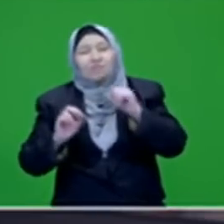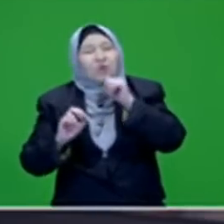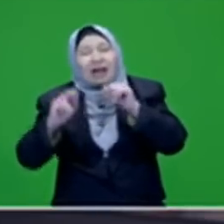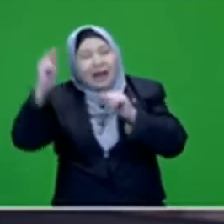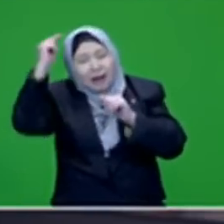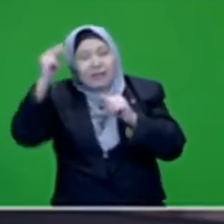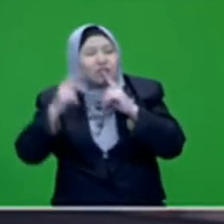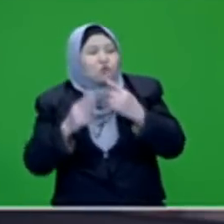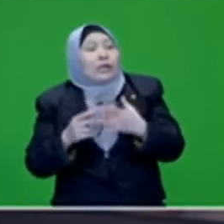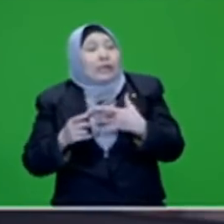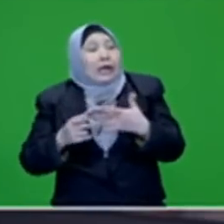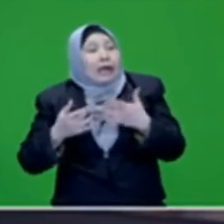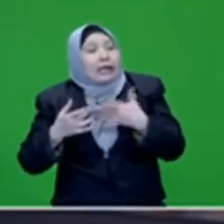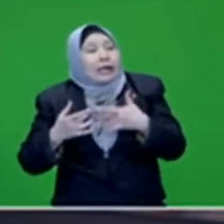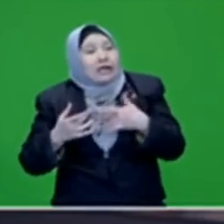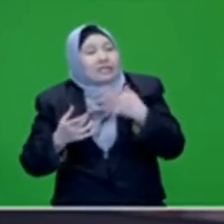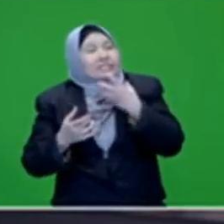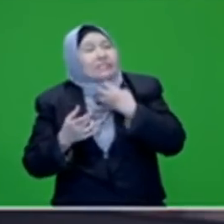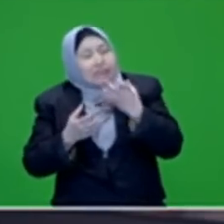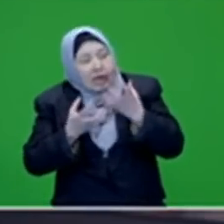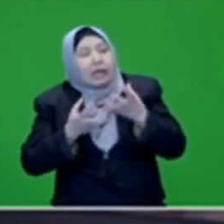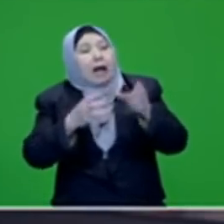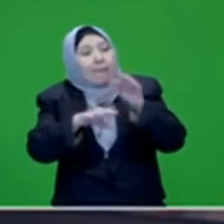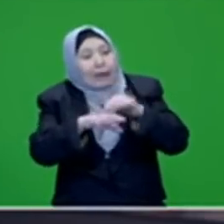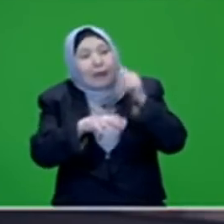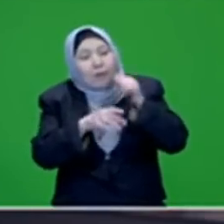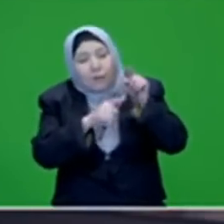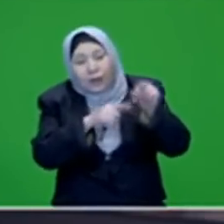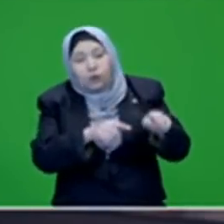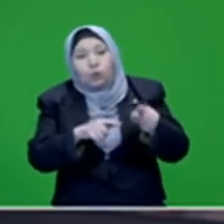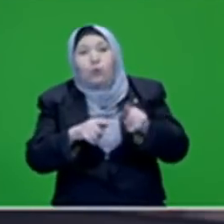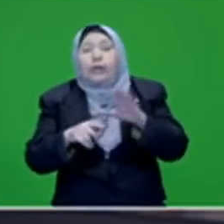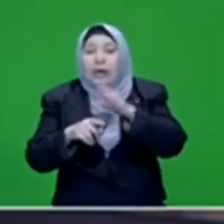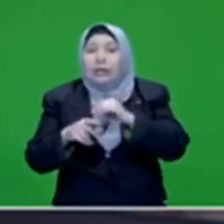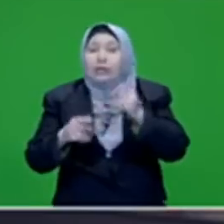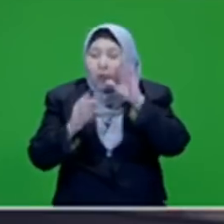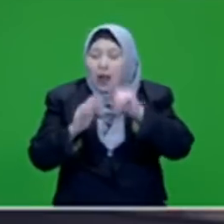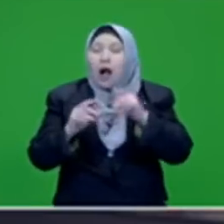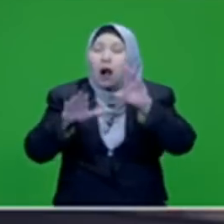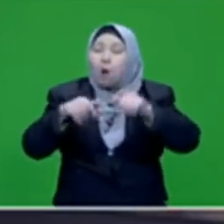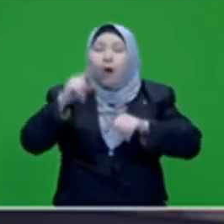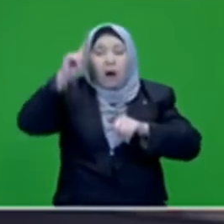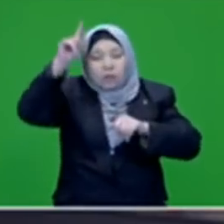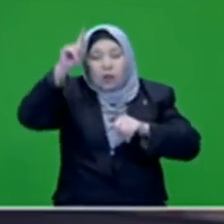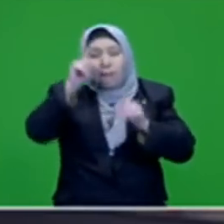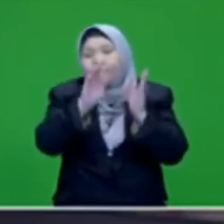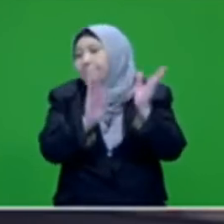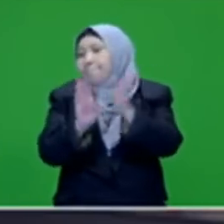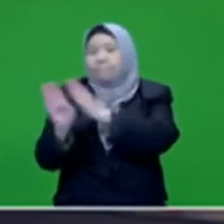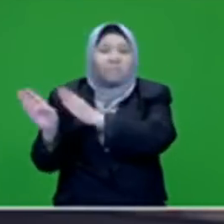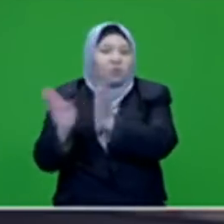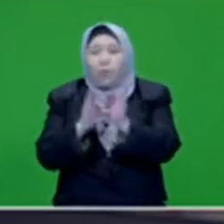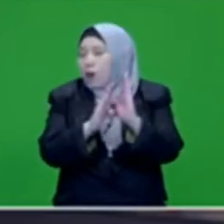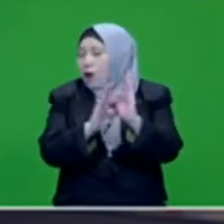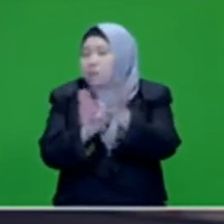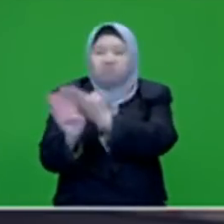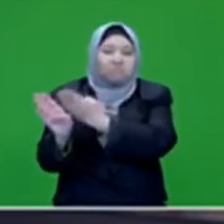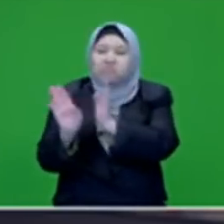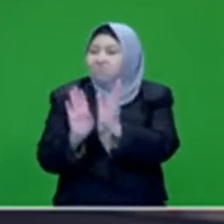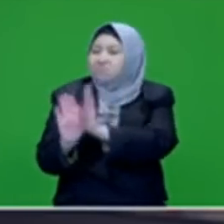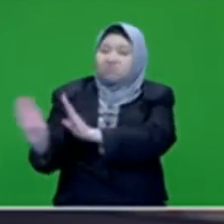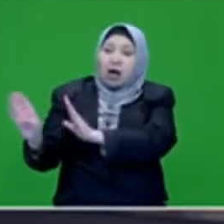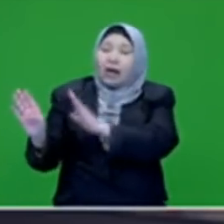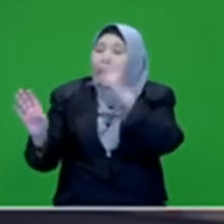ya, burhan rabbih. Kadzalika, demikianlah kami memalingkannya daripada keburukan dan kekejian. Sesungguhnya dia, Nabi